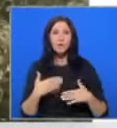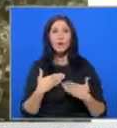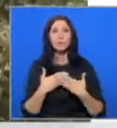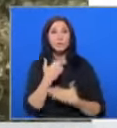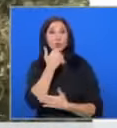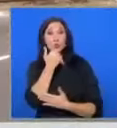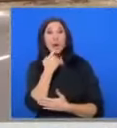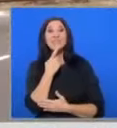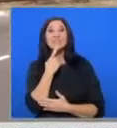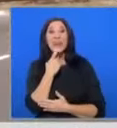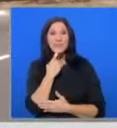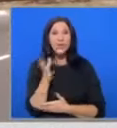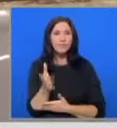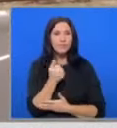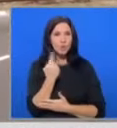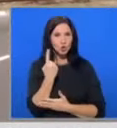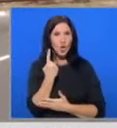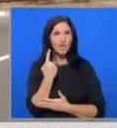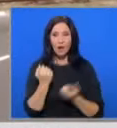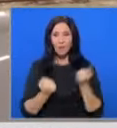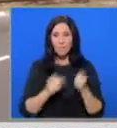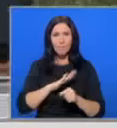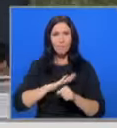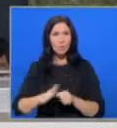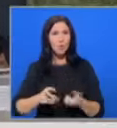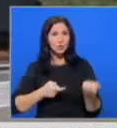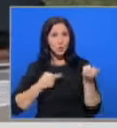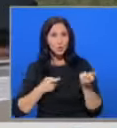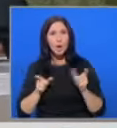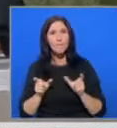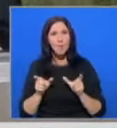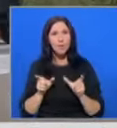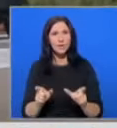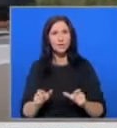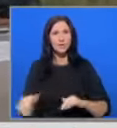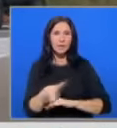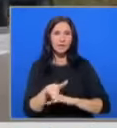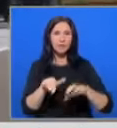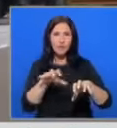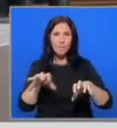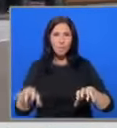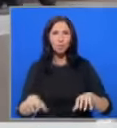близкото село Звечен е намерен още един автомобил, пълен с оръжия. Блокирани са и граничните пунктове Ярине и